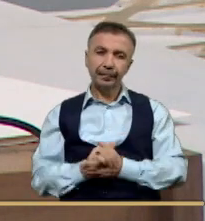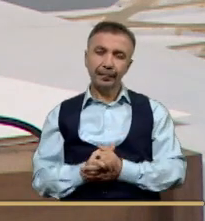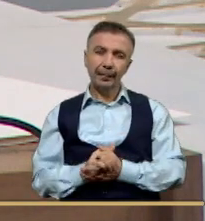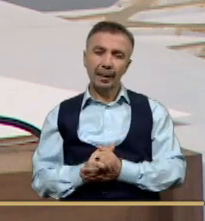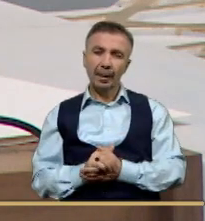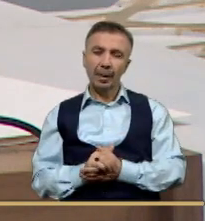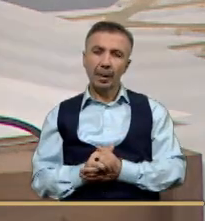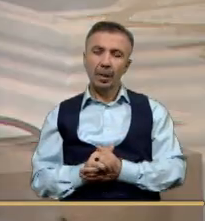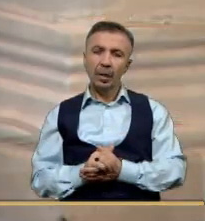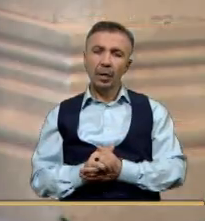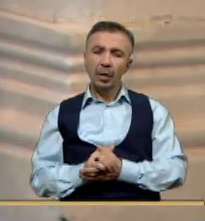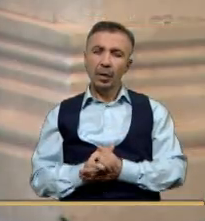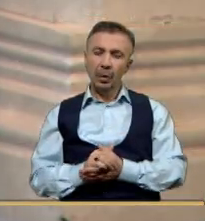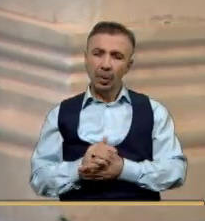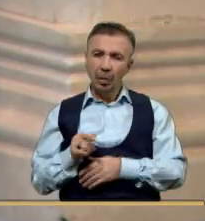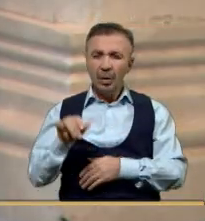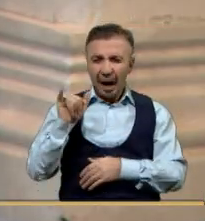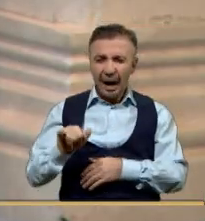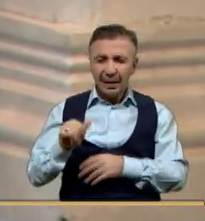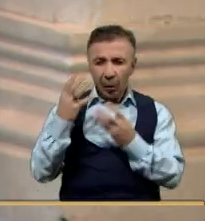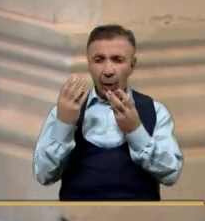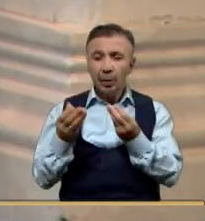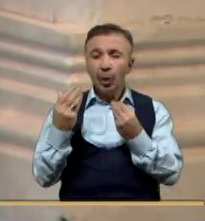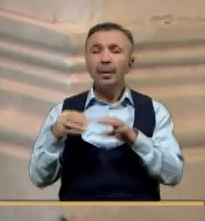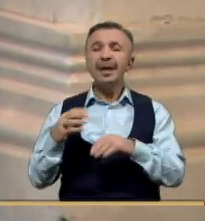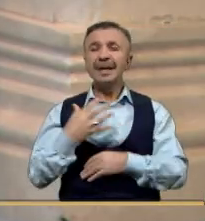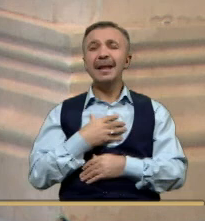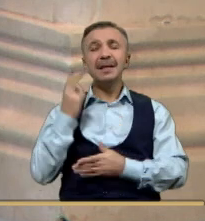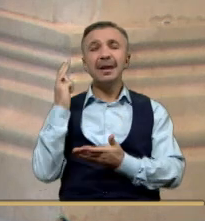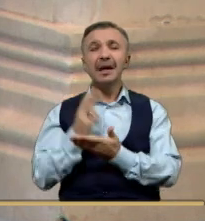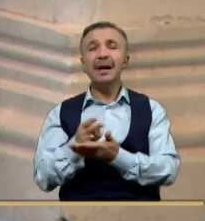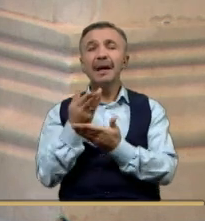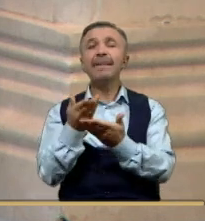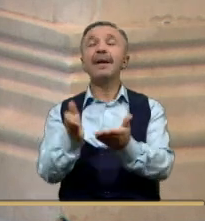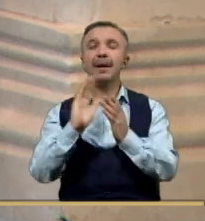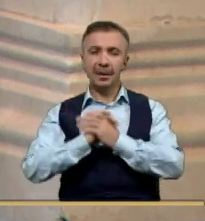bunun haklı olup olmayacağına kendisi karar vermeyecek.